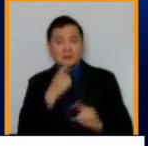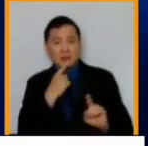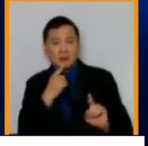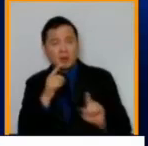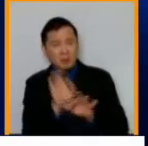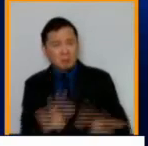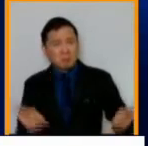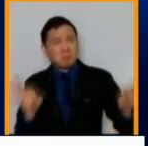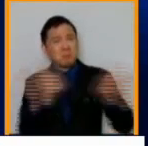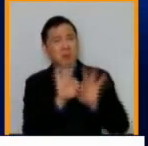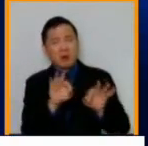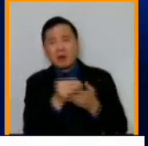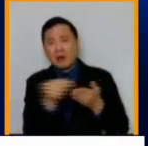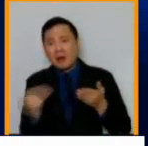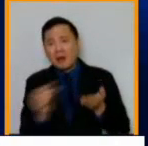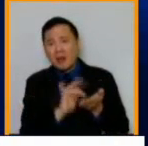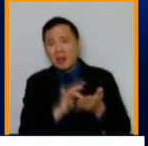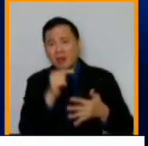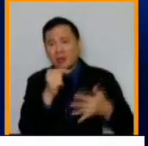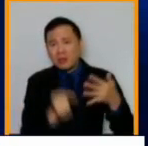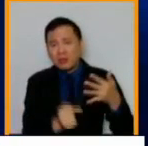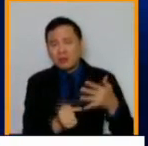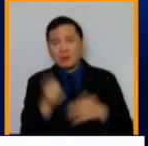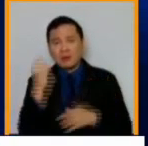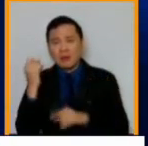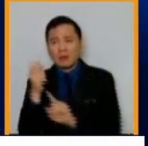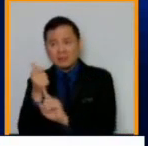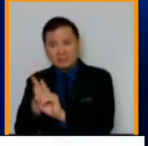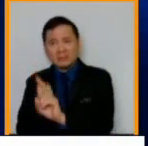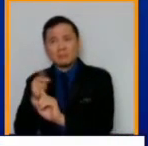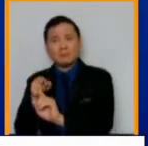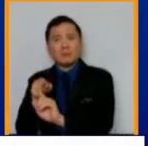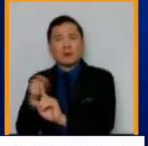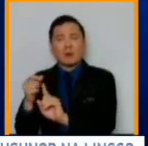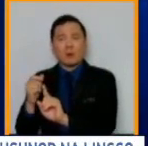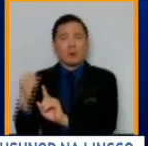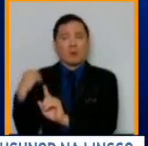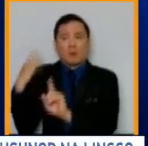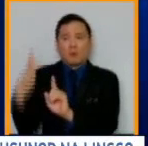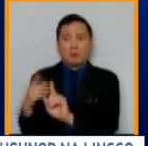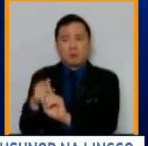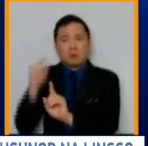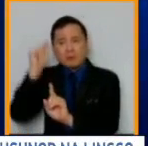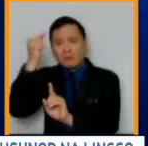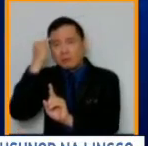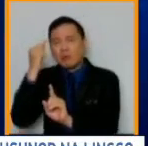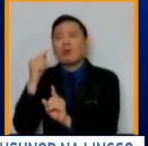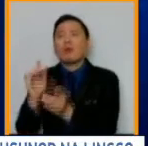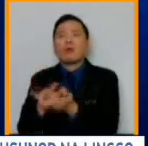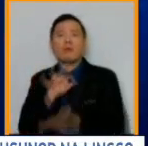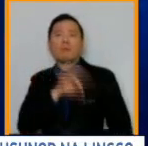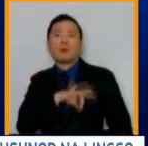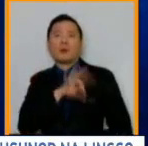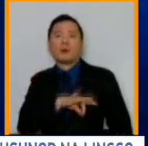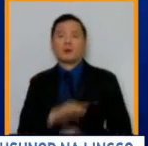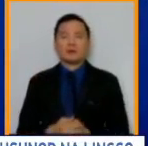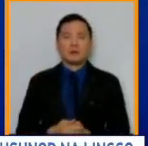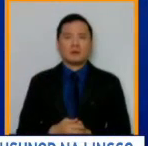ng ilang tauhan ng gobyerno na kumita sa pagbili ng overpriced equipment. Hindi rin lusot sa iba't ibang kaso gaya ng